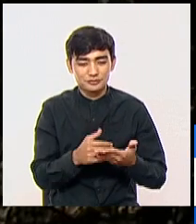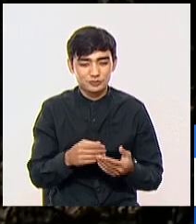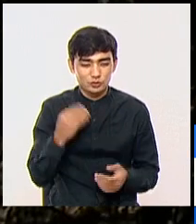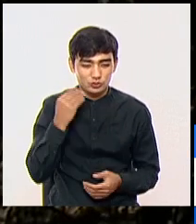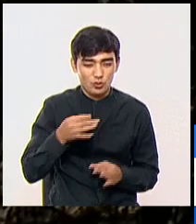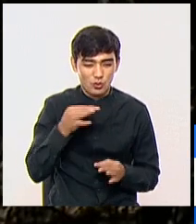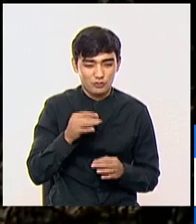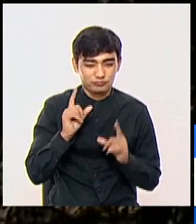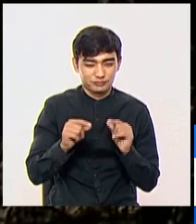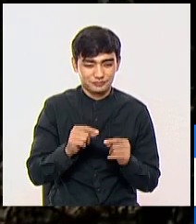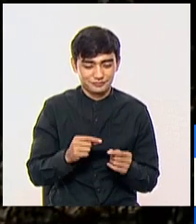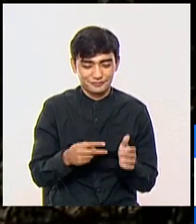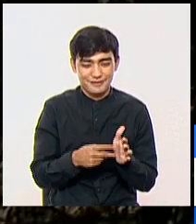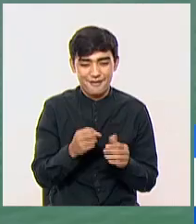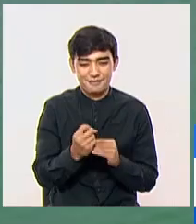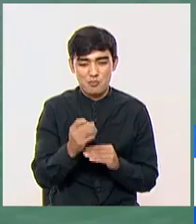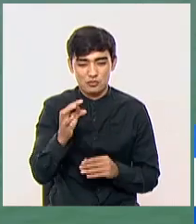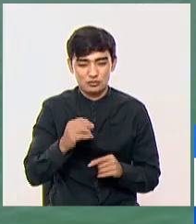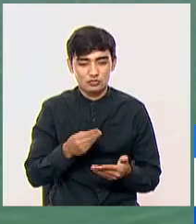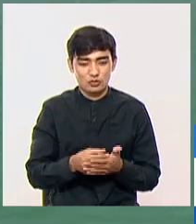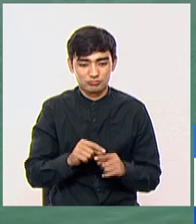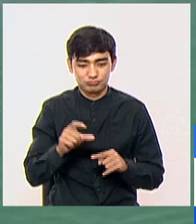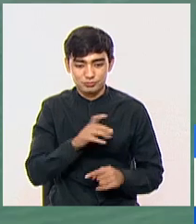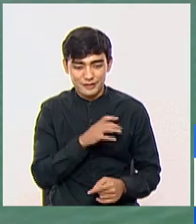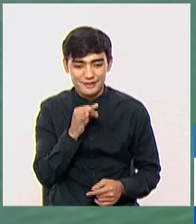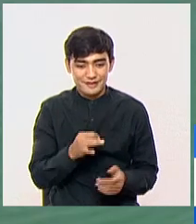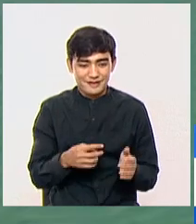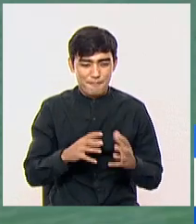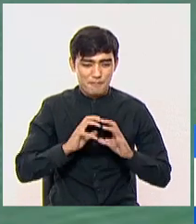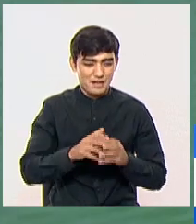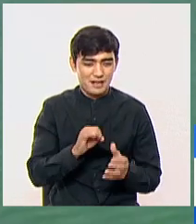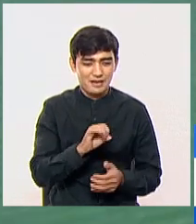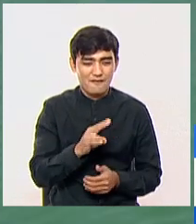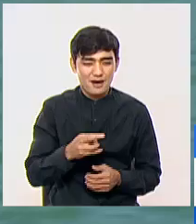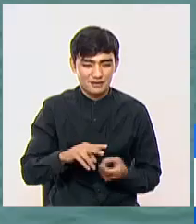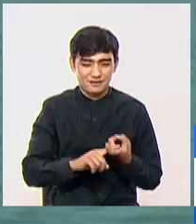путевки в Турцию подорожали на 11%. Рост связан с мировой инфляцией, говорят